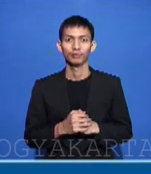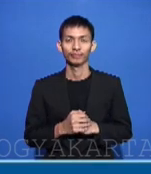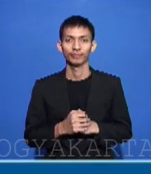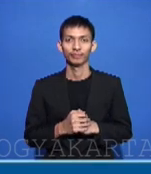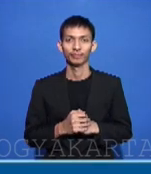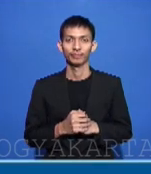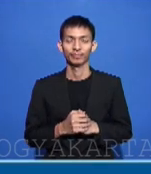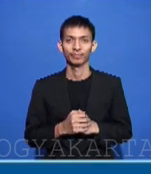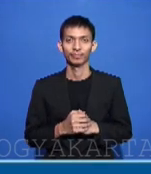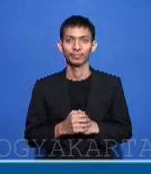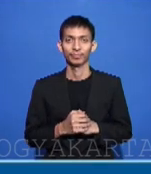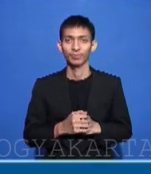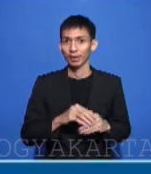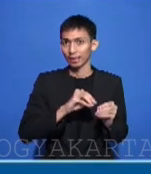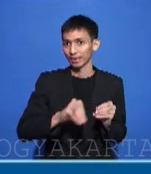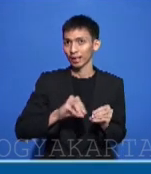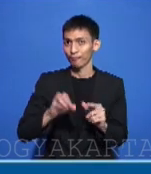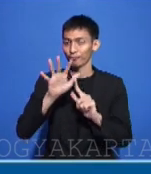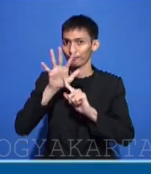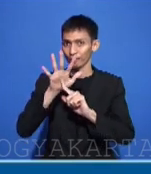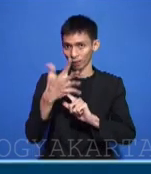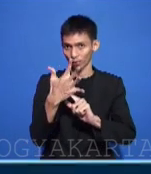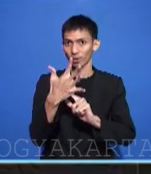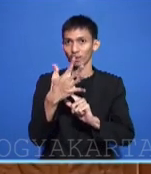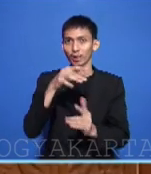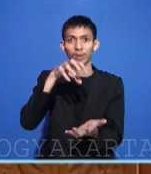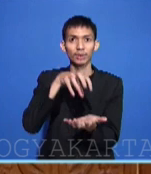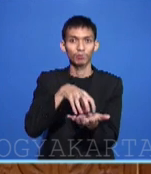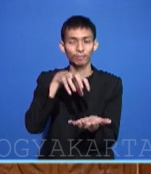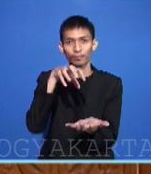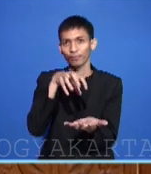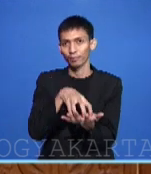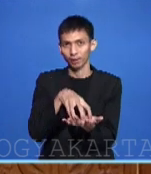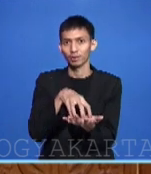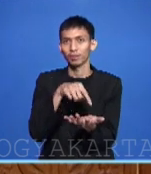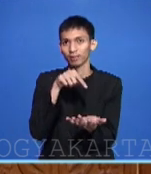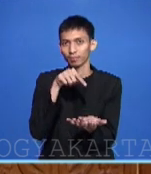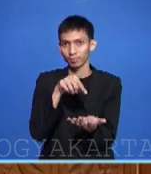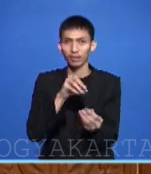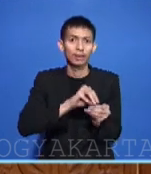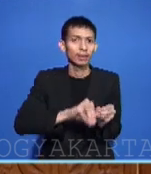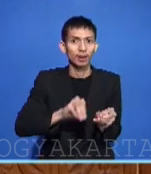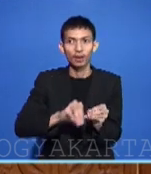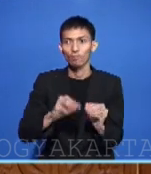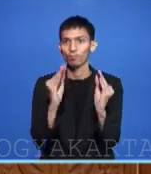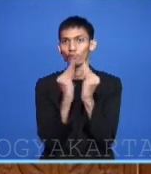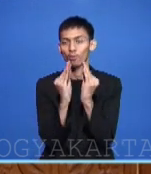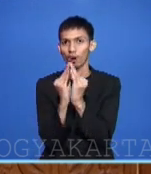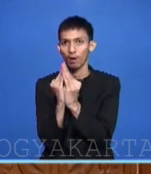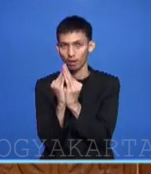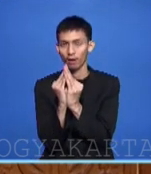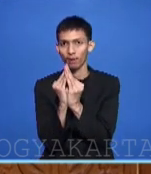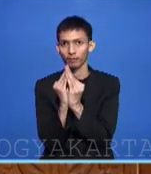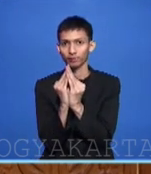lalat dan pesisir Bantul menceritakan salah senggaling papan ingkang kawentar minongko pun jering olah tetanen berambet tetapi brambang